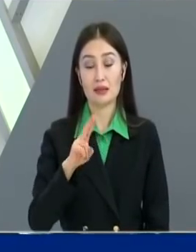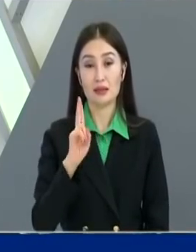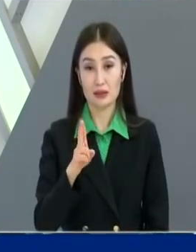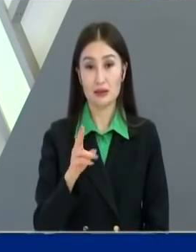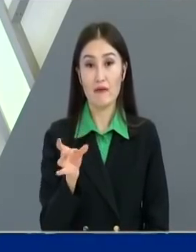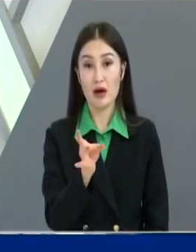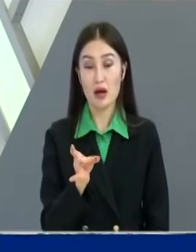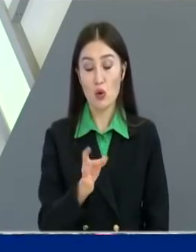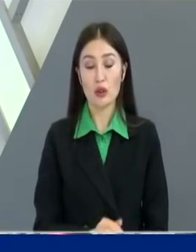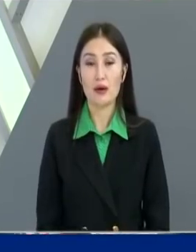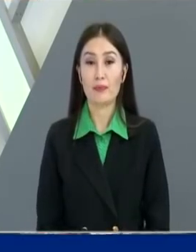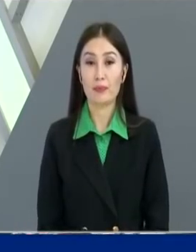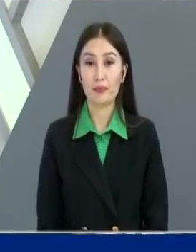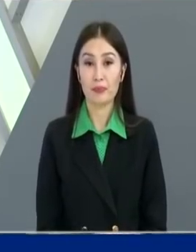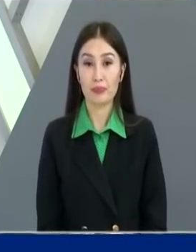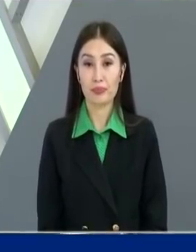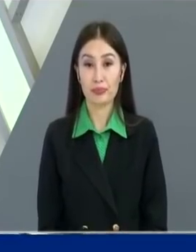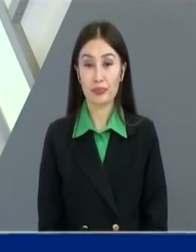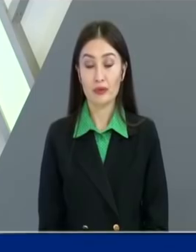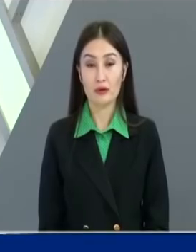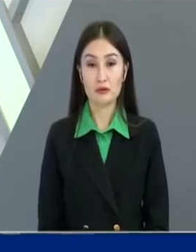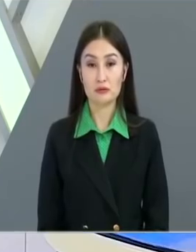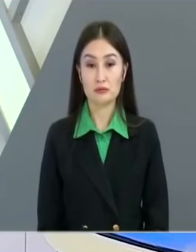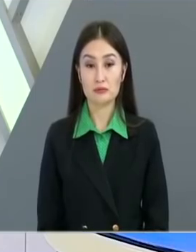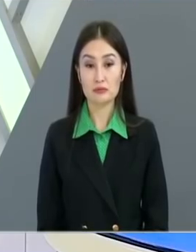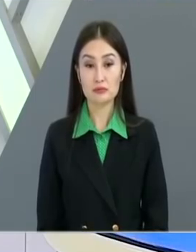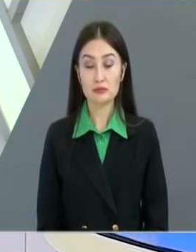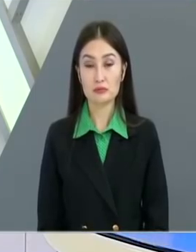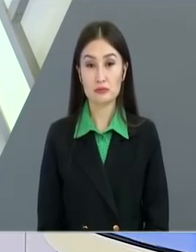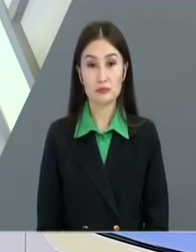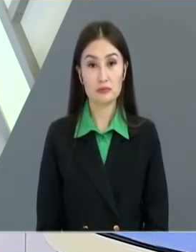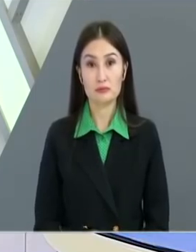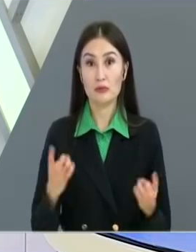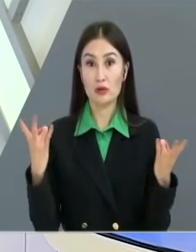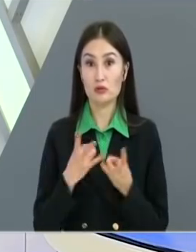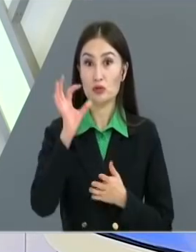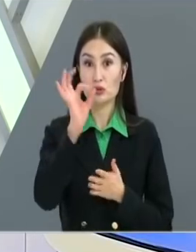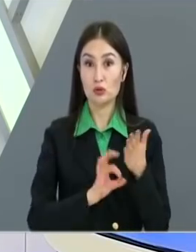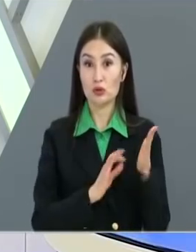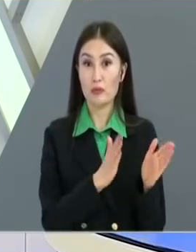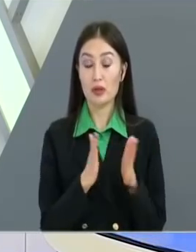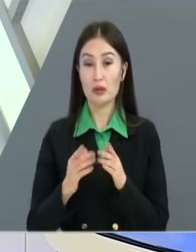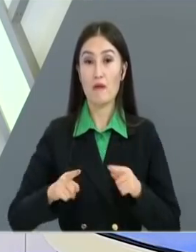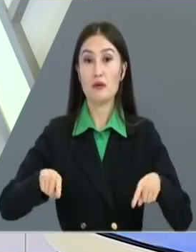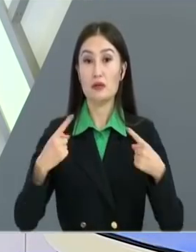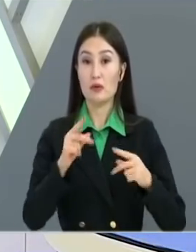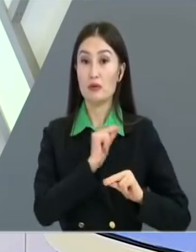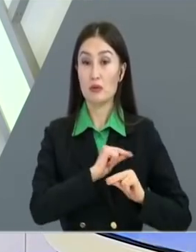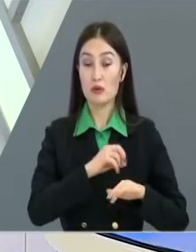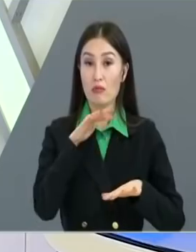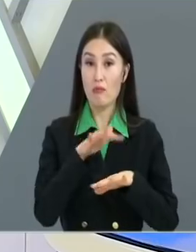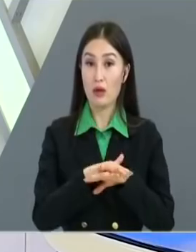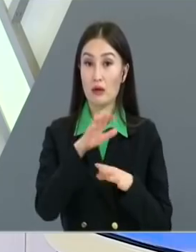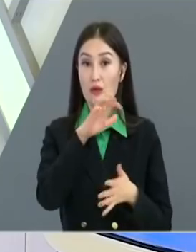Нуркыс Абдрахманова, Алатау, 24. Нужно в срочном порядке возобновить работу банков и